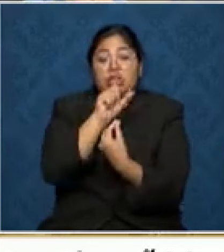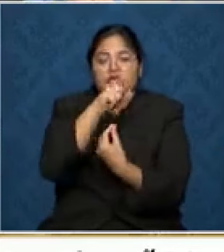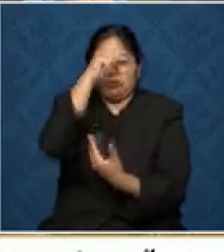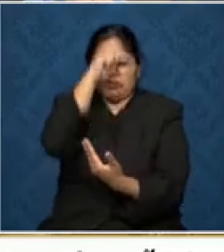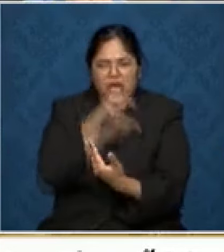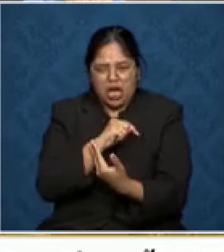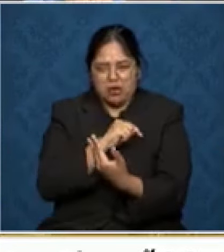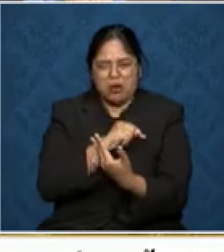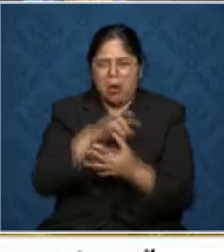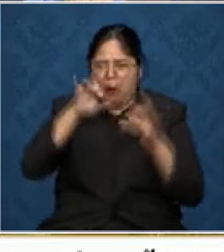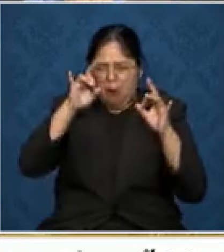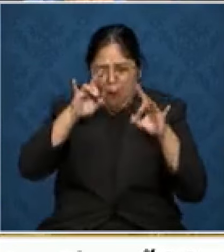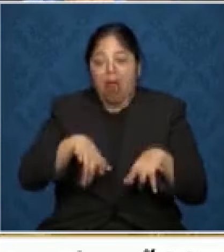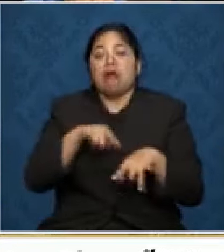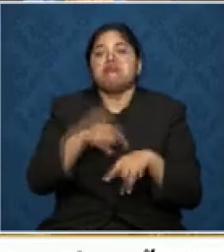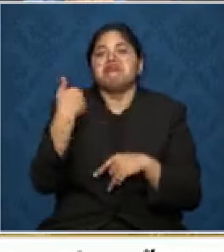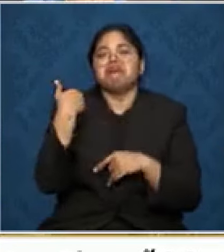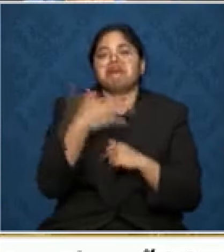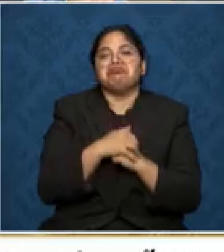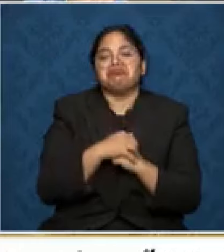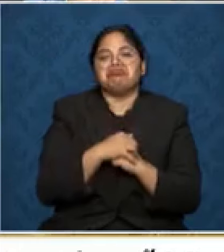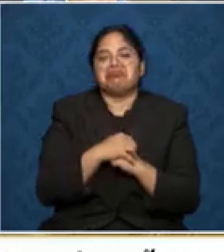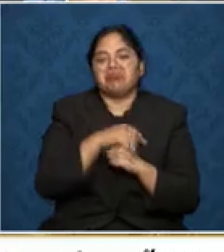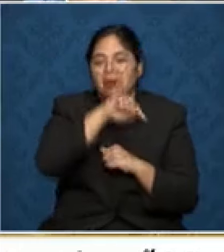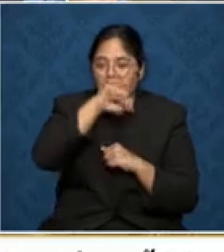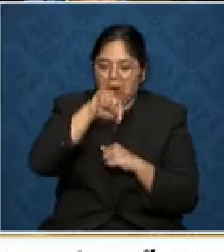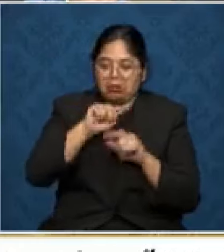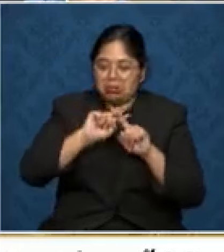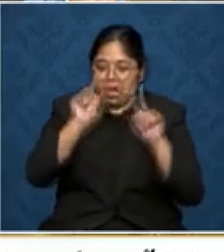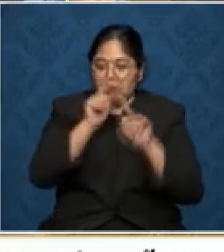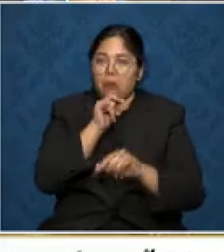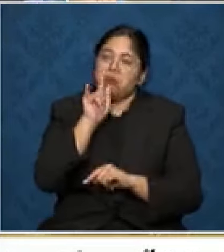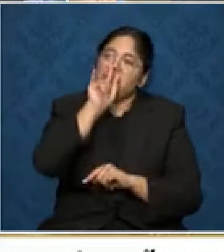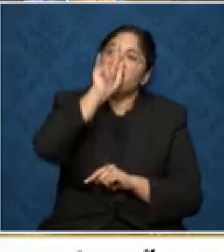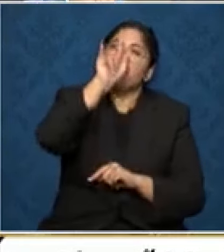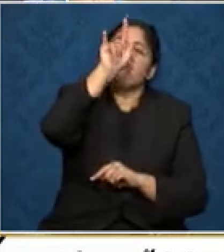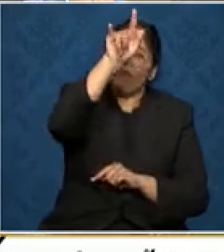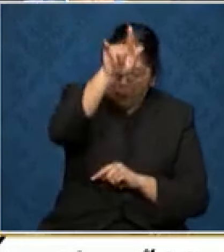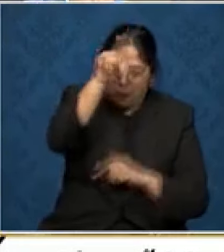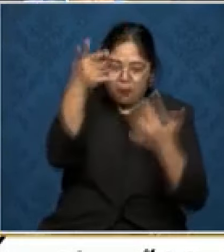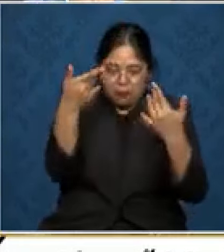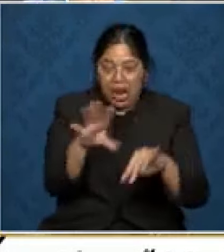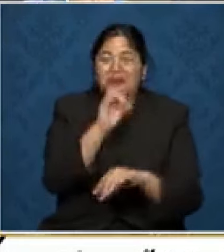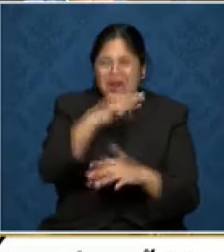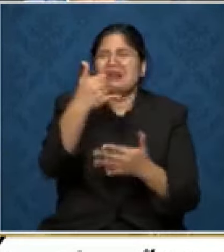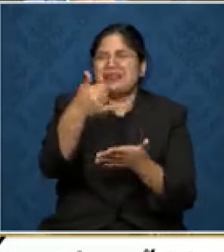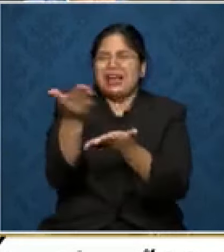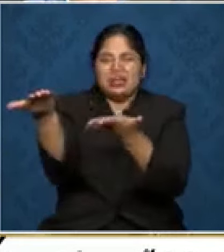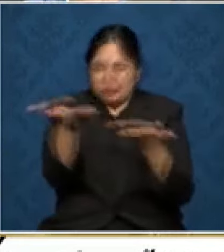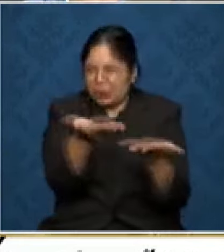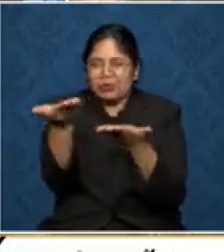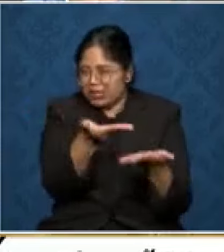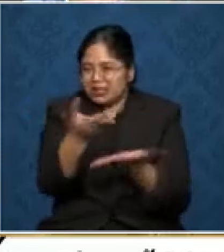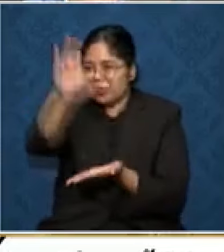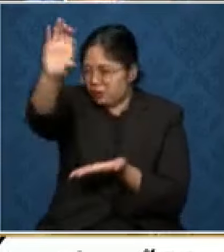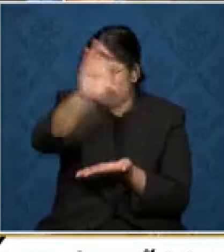ลงเครื่องถึงเมืองนอกไปเที่ยวเชิญเขมาลงทุนในประเทศมหาเศรษฐีโลกที่